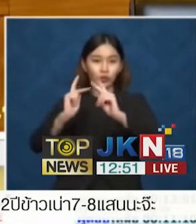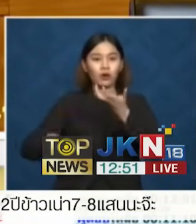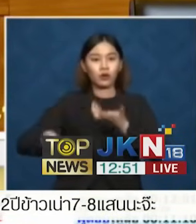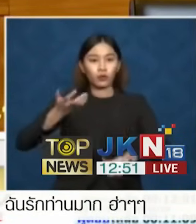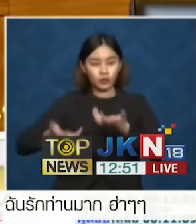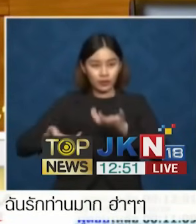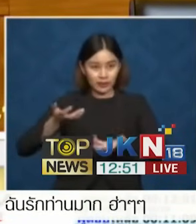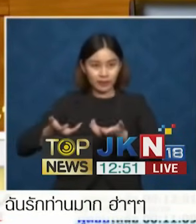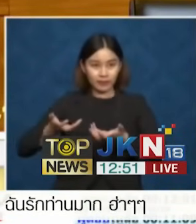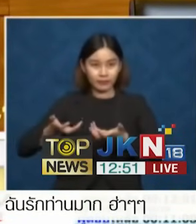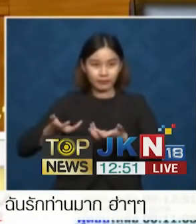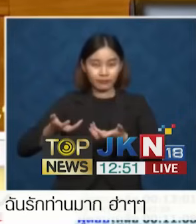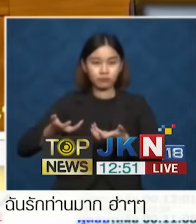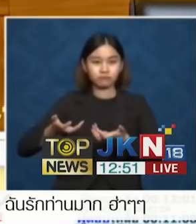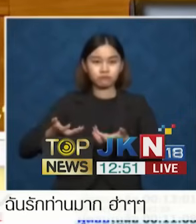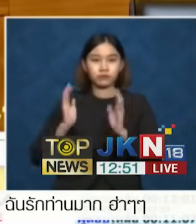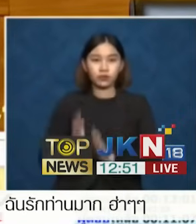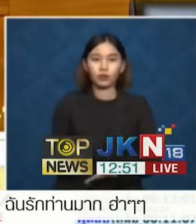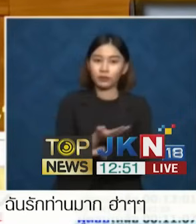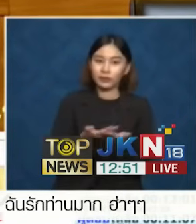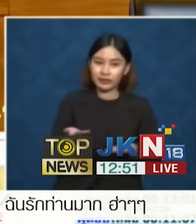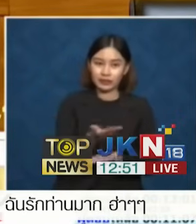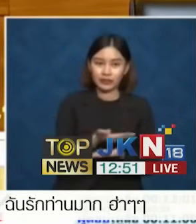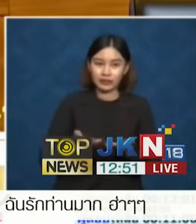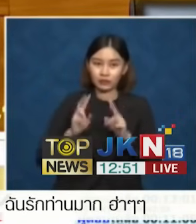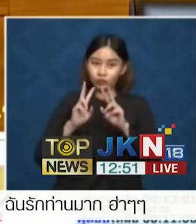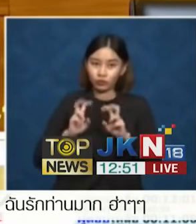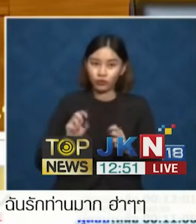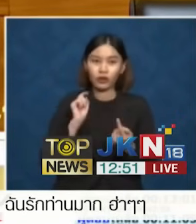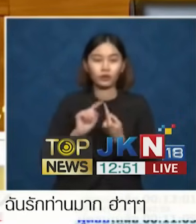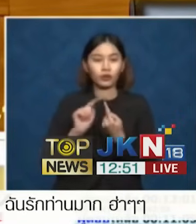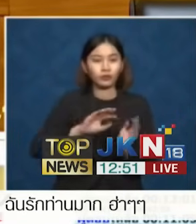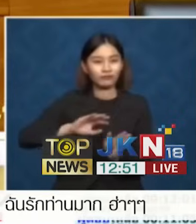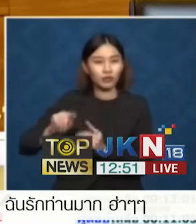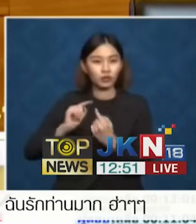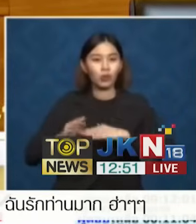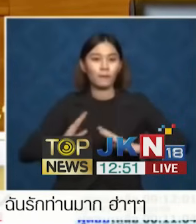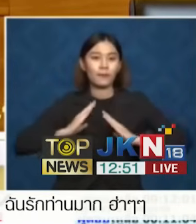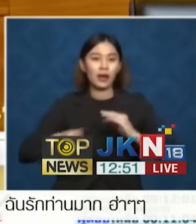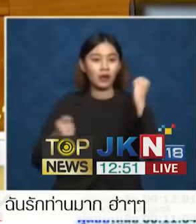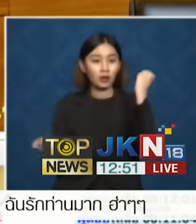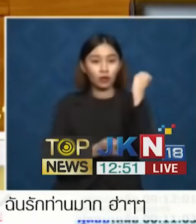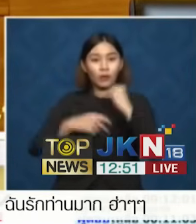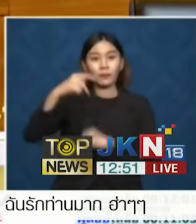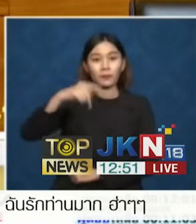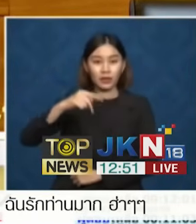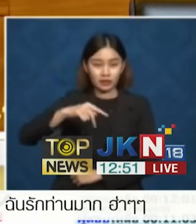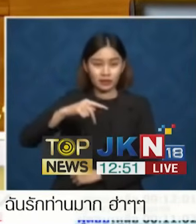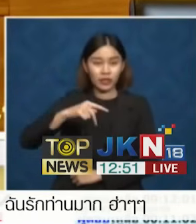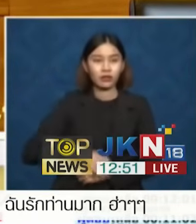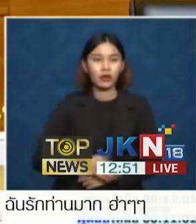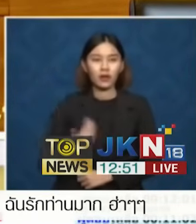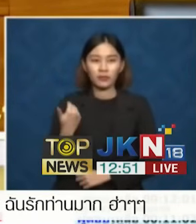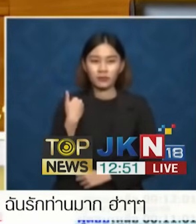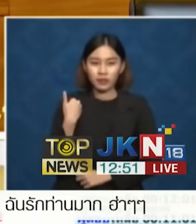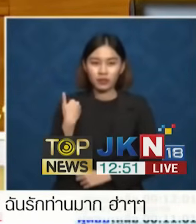รื่องนี้บอกว่าประเด็นเรื่องของการพักโทษกรณีพิเศษใช้ความเห็นของอธิบดีกรมราชทัณฑ์แต่ว่าอยู่ภายใต้ก